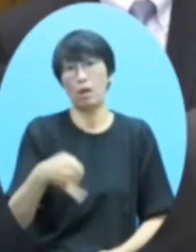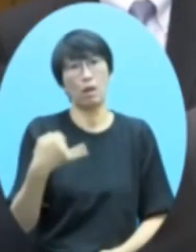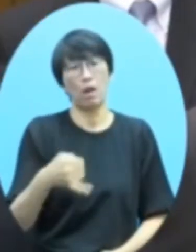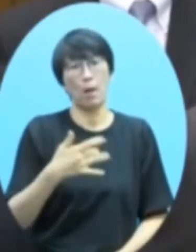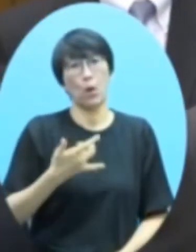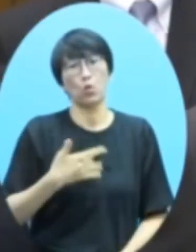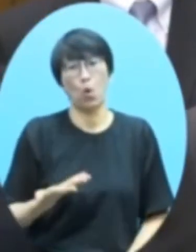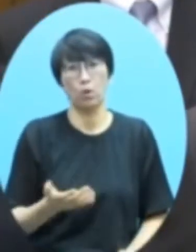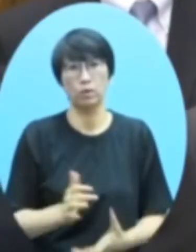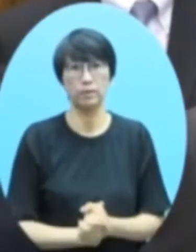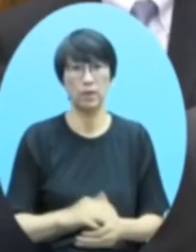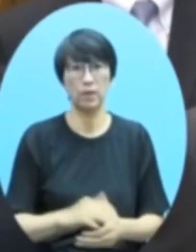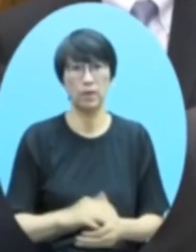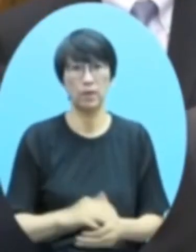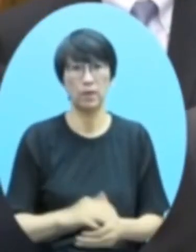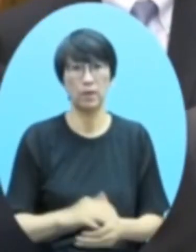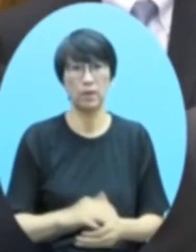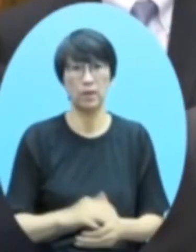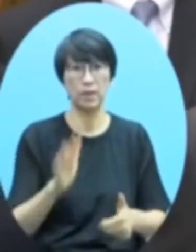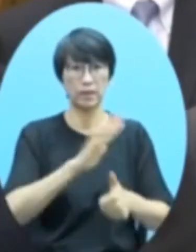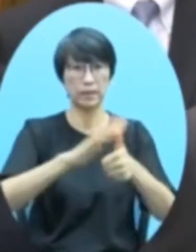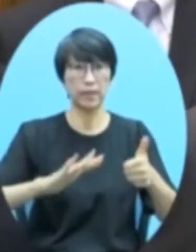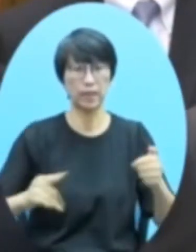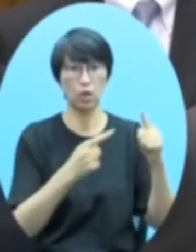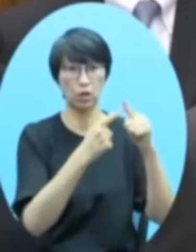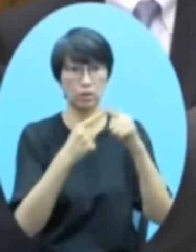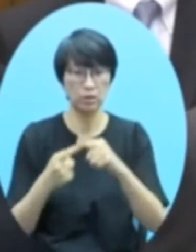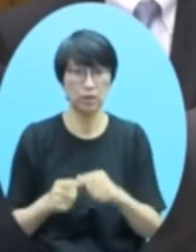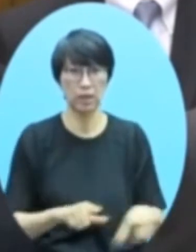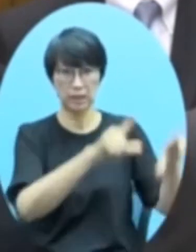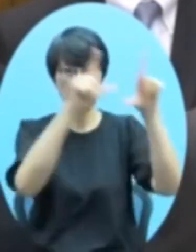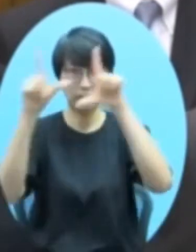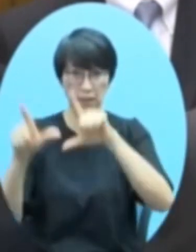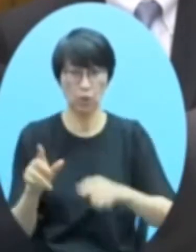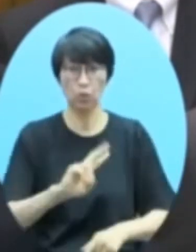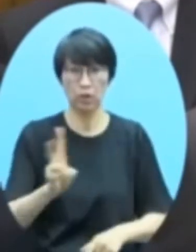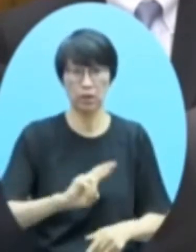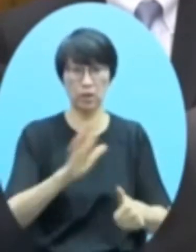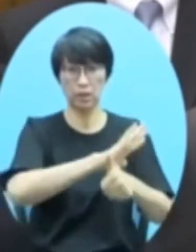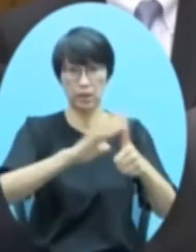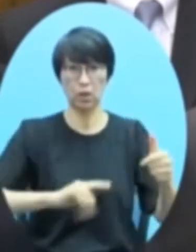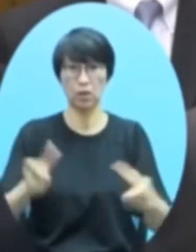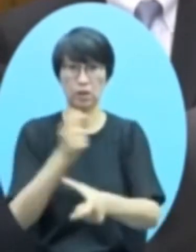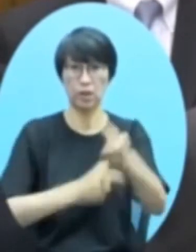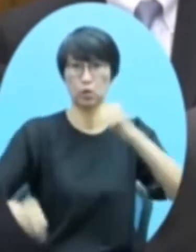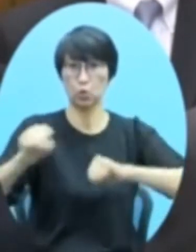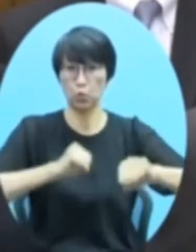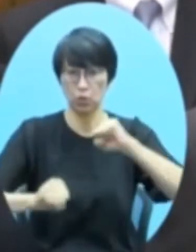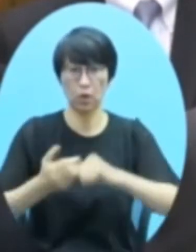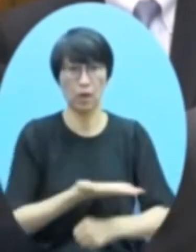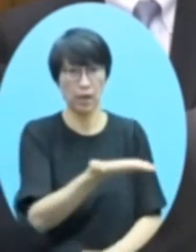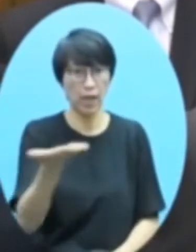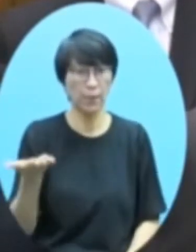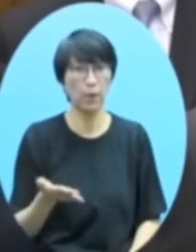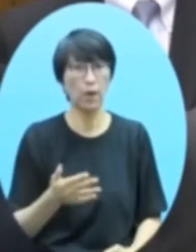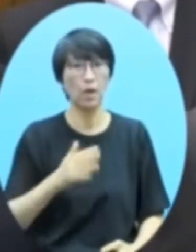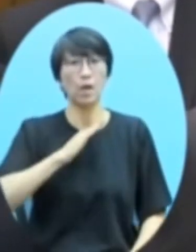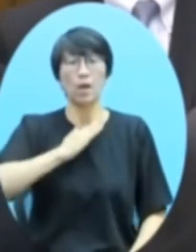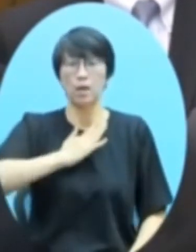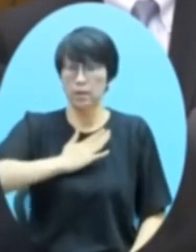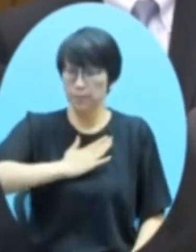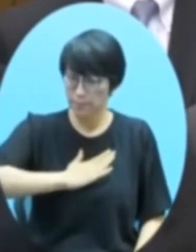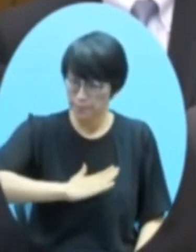除了影响市民的日常生活，亦都会影响到我们经济活动。希望大家真的能够冷静下